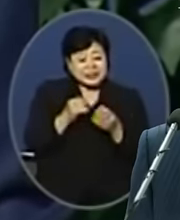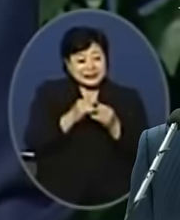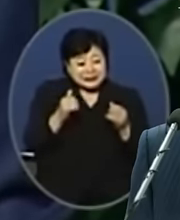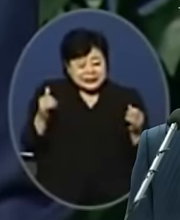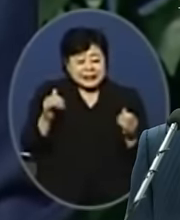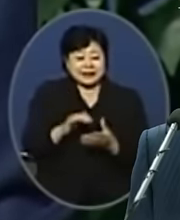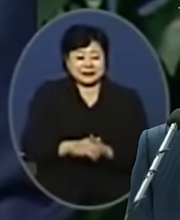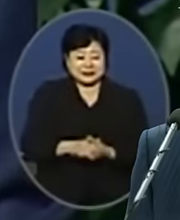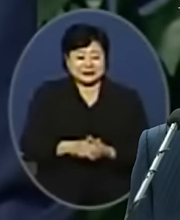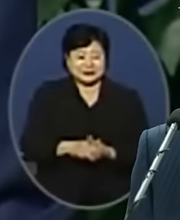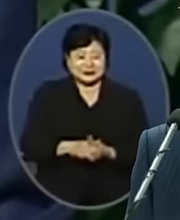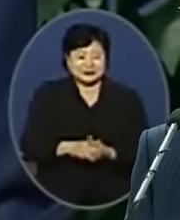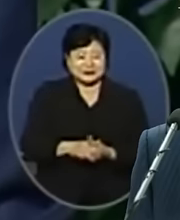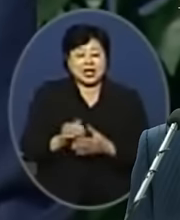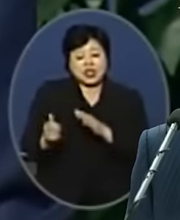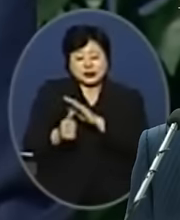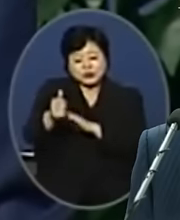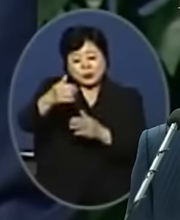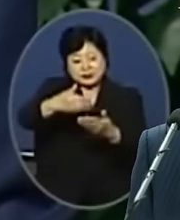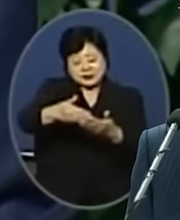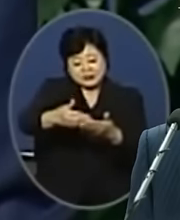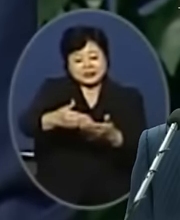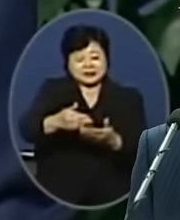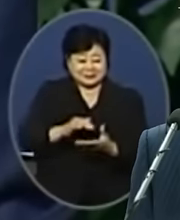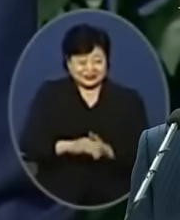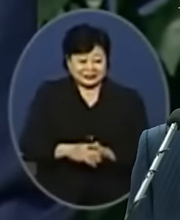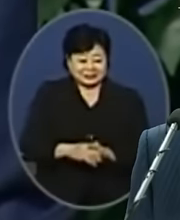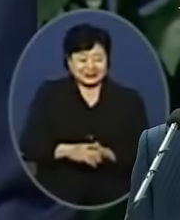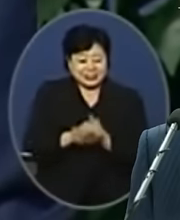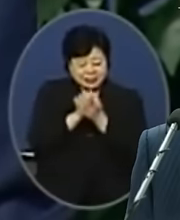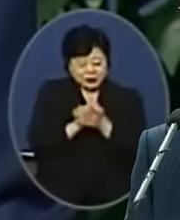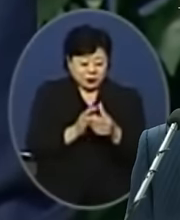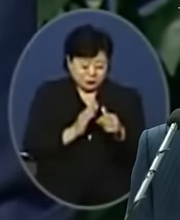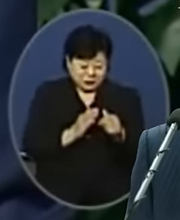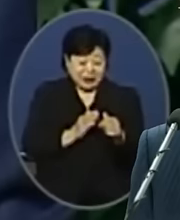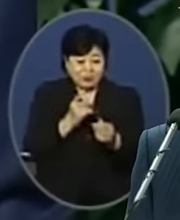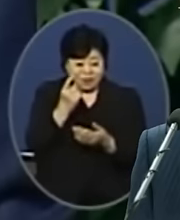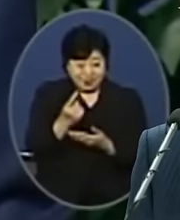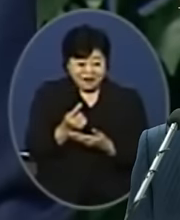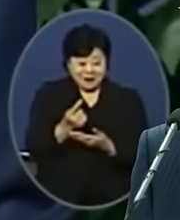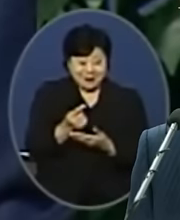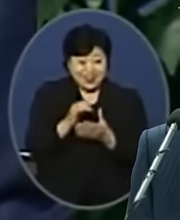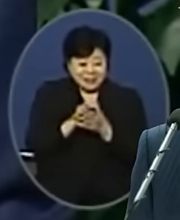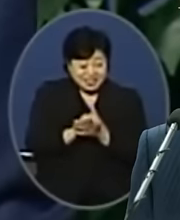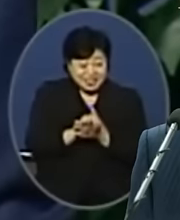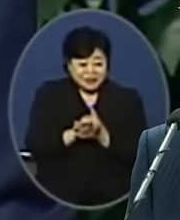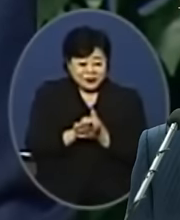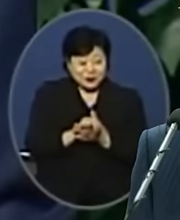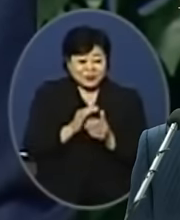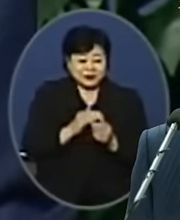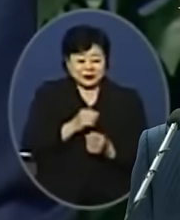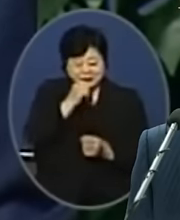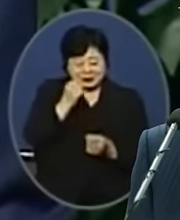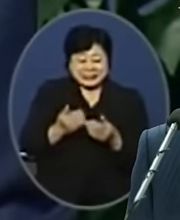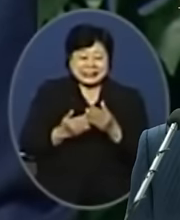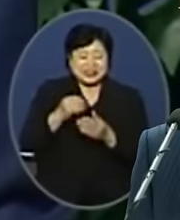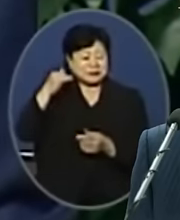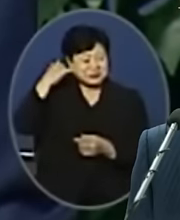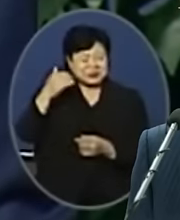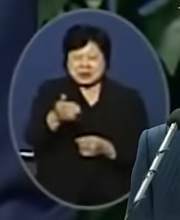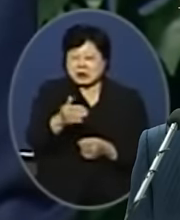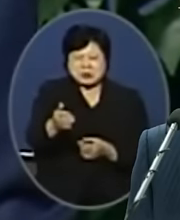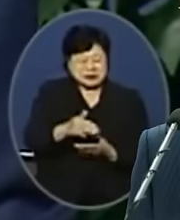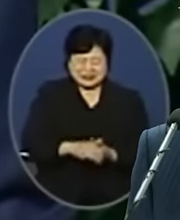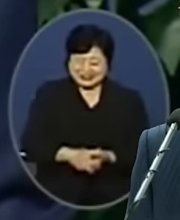많은 사람들이 소원을 그림을 그려서 날 보고 기도해달라고 보내와요. 기도는 날 보고 하라고 하고 좋은 일 생기면 연락도 안